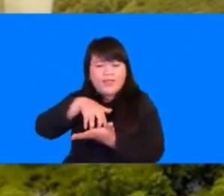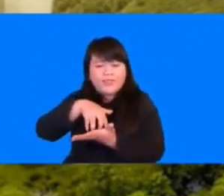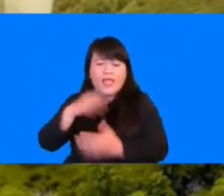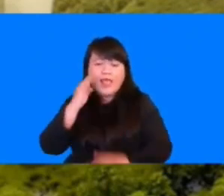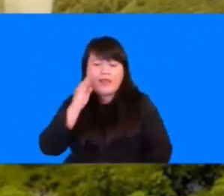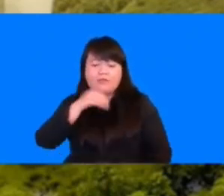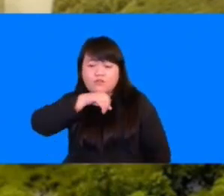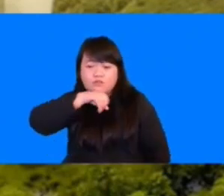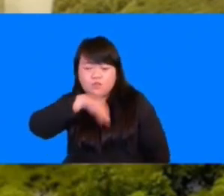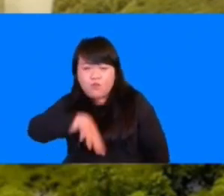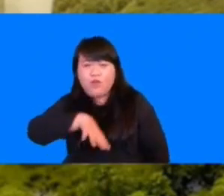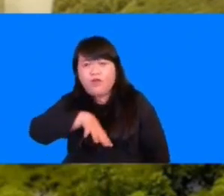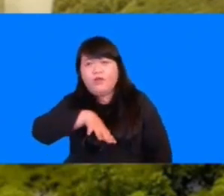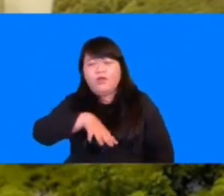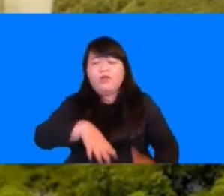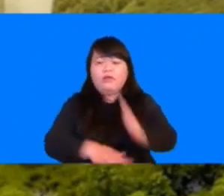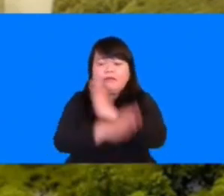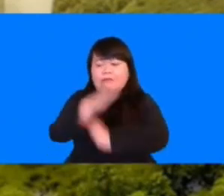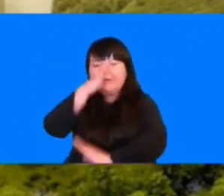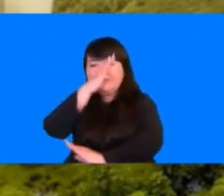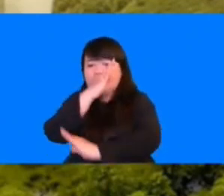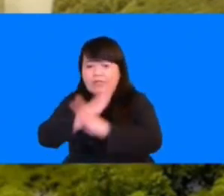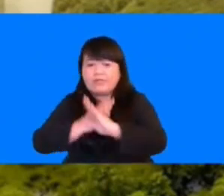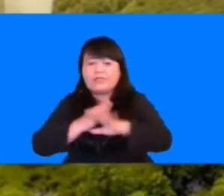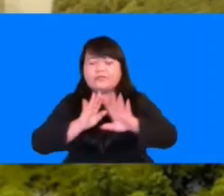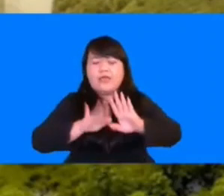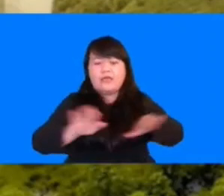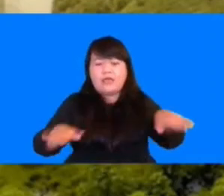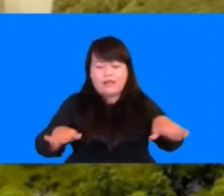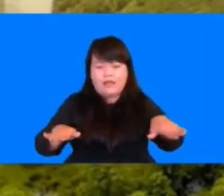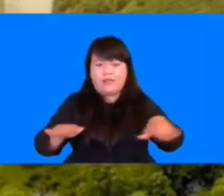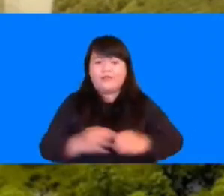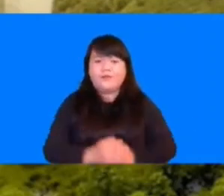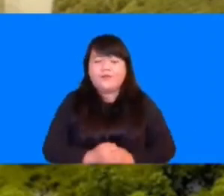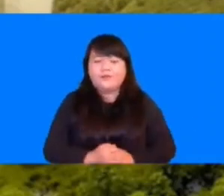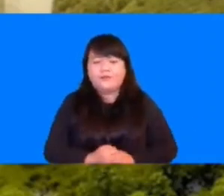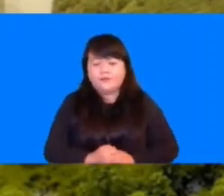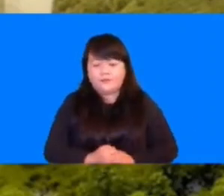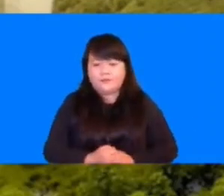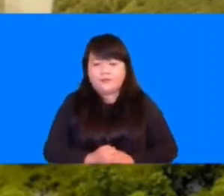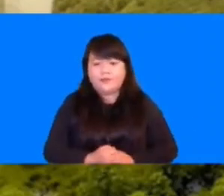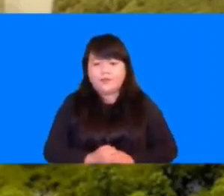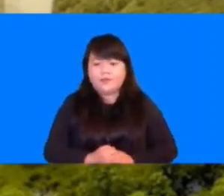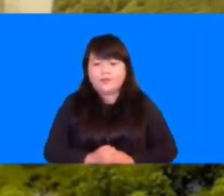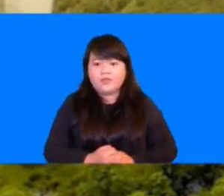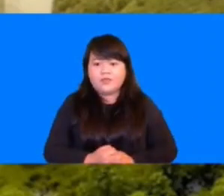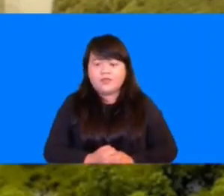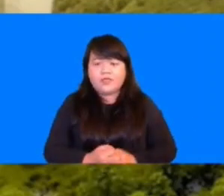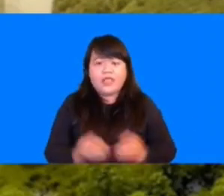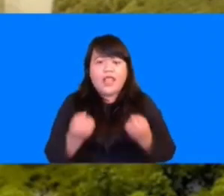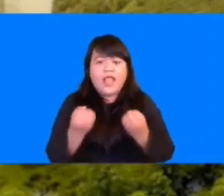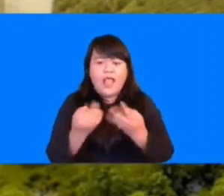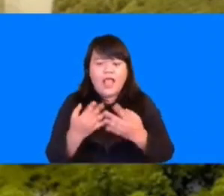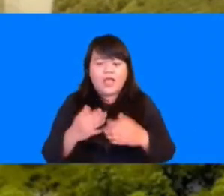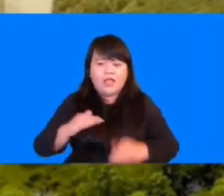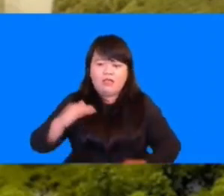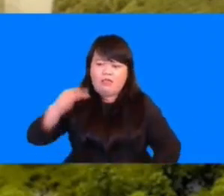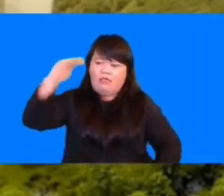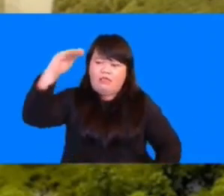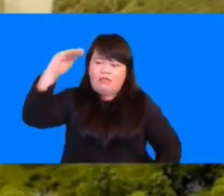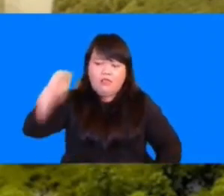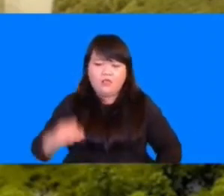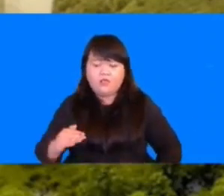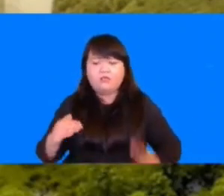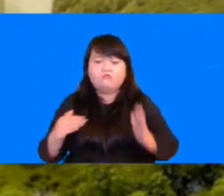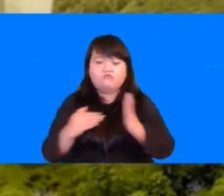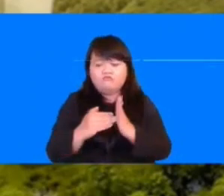lansia, penduduk dengan disabilitas, dan anak-anak. Sedangkan angka prevalensi stunting menurun secara konstan